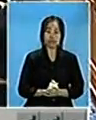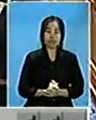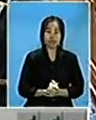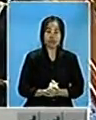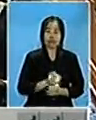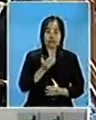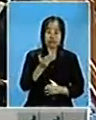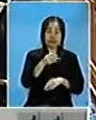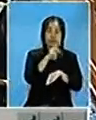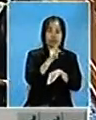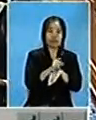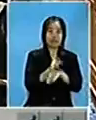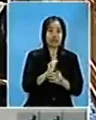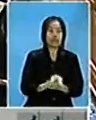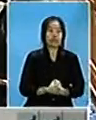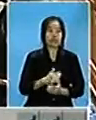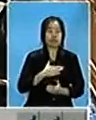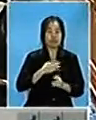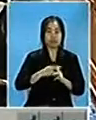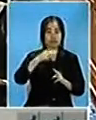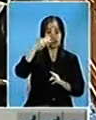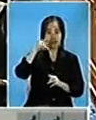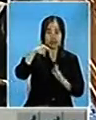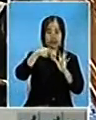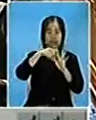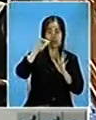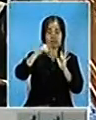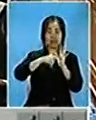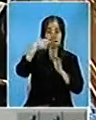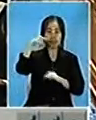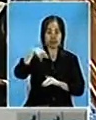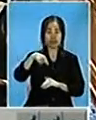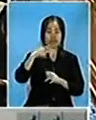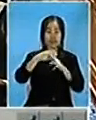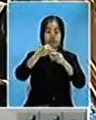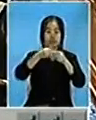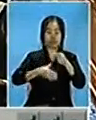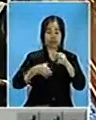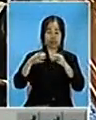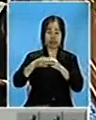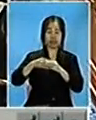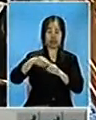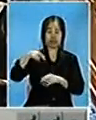กับเรียนท่านประธานที่เคารพครับผมนายพยัพปันเกตสมาชิกสภาผู้แทนราษฎรระบบบัญชีรายชื่อพรรคเพื่อไทย